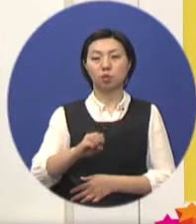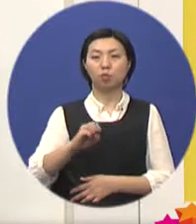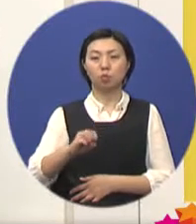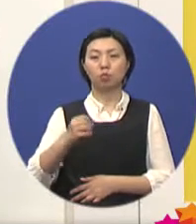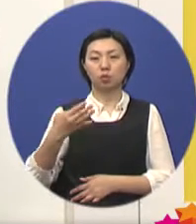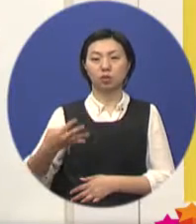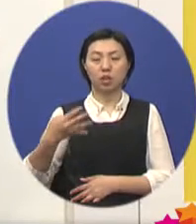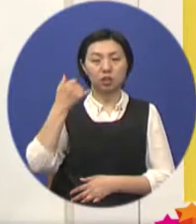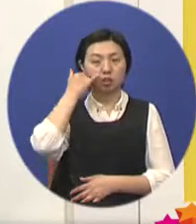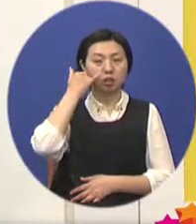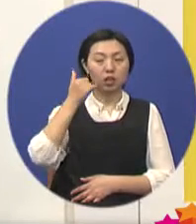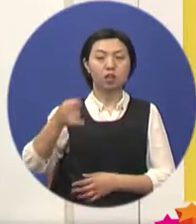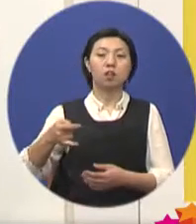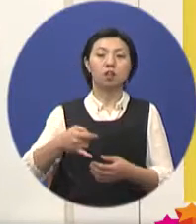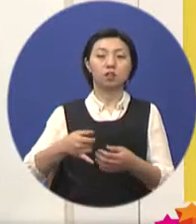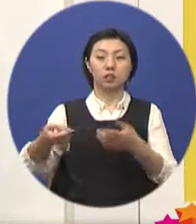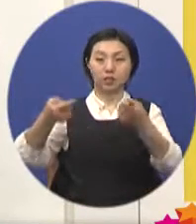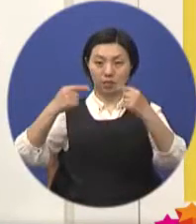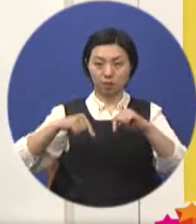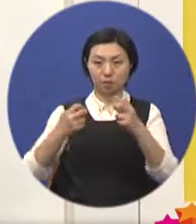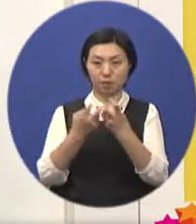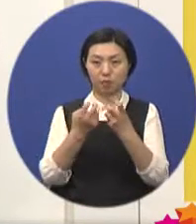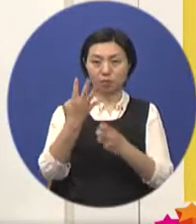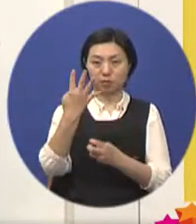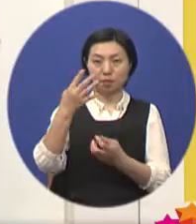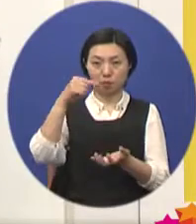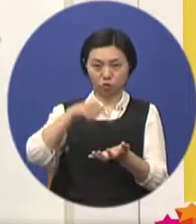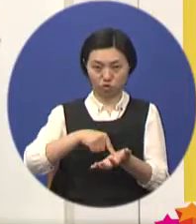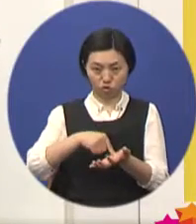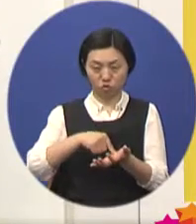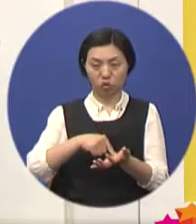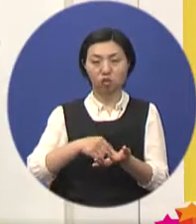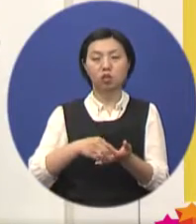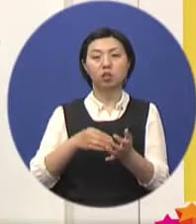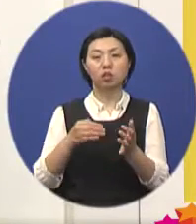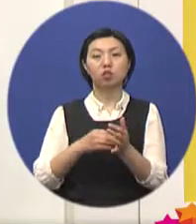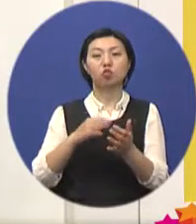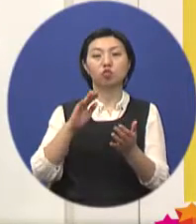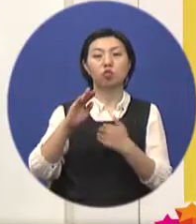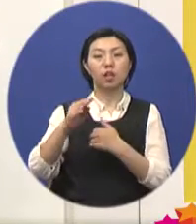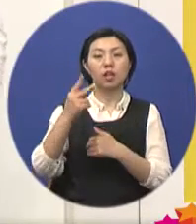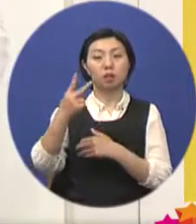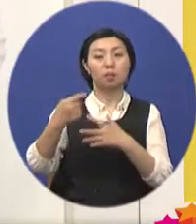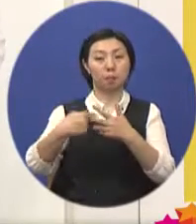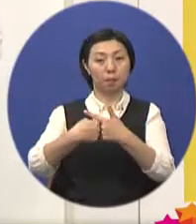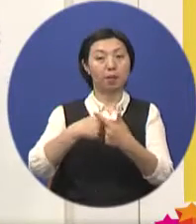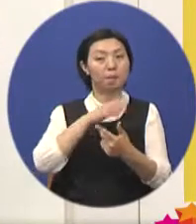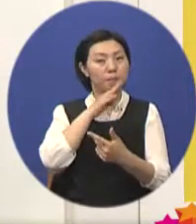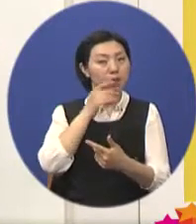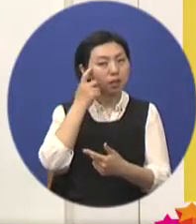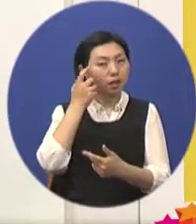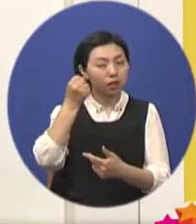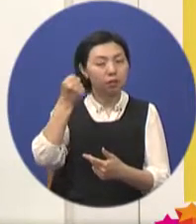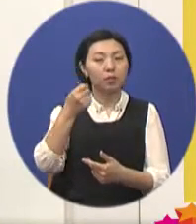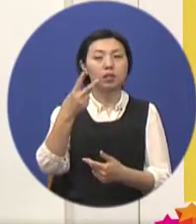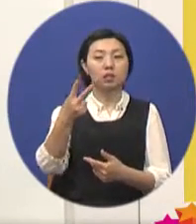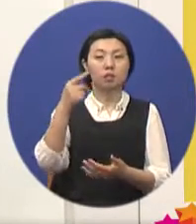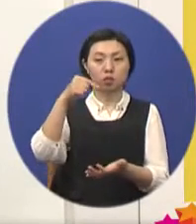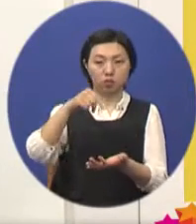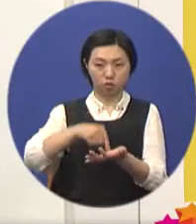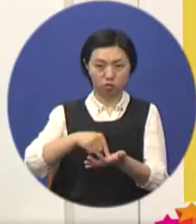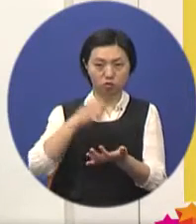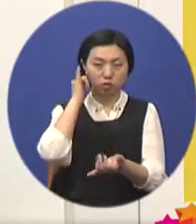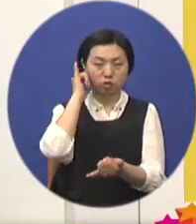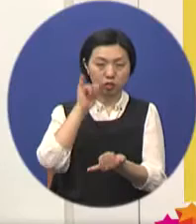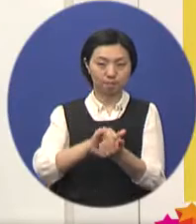ARS-060-608-1004번입니다. 네. 퀴즈 참여는? 4번이죠. 그렇죠. 4번을 누르시고 2번이 정답이다라고 생각하시면 2번을 누르시고 전화를